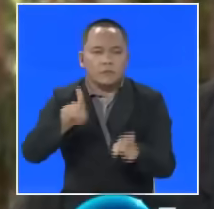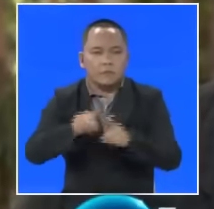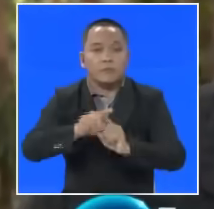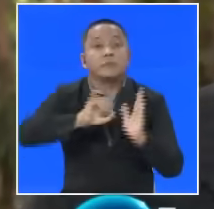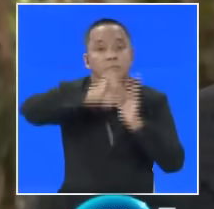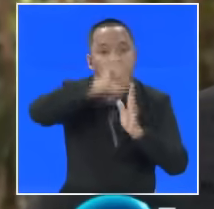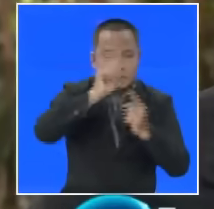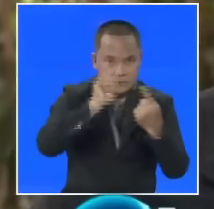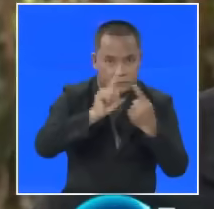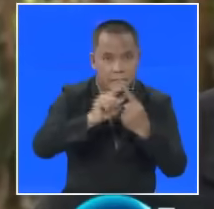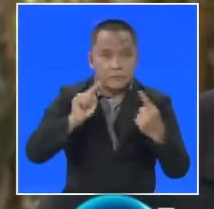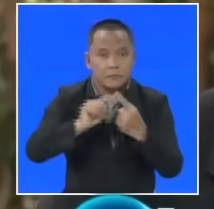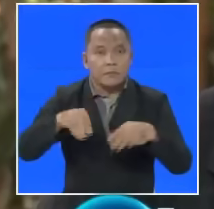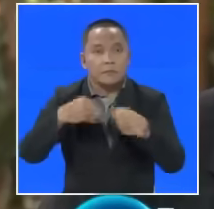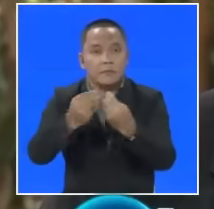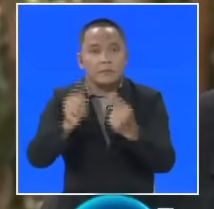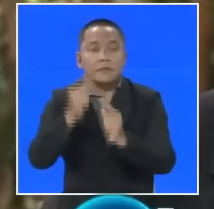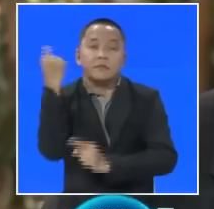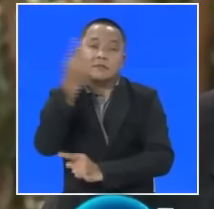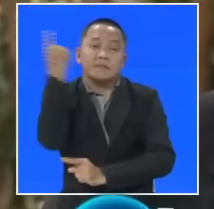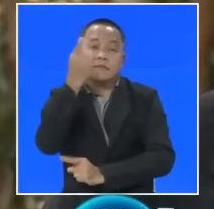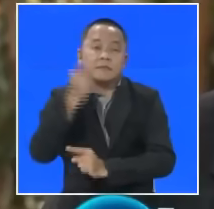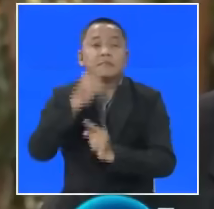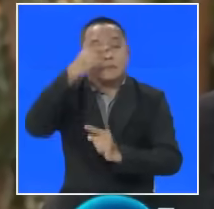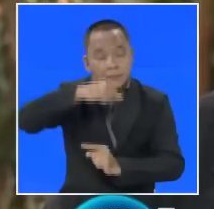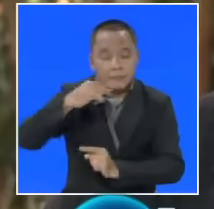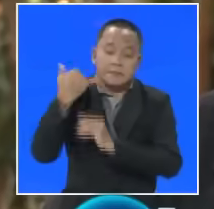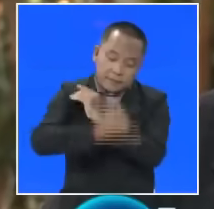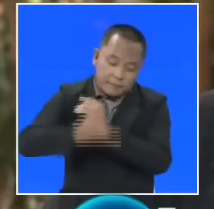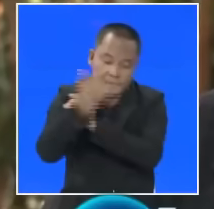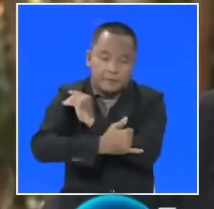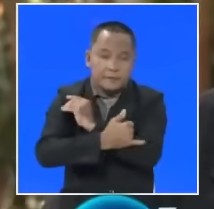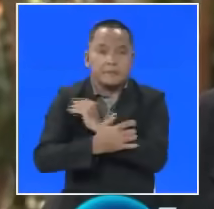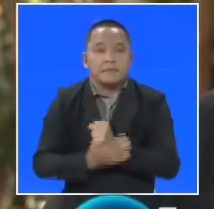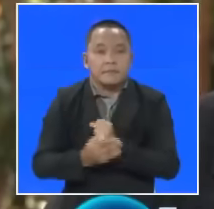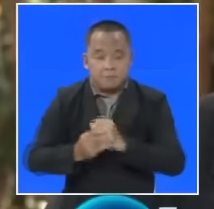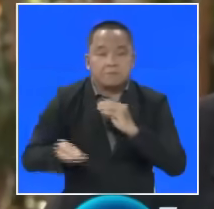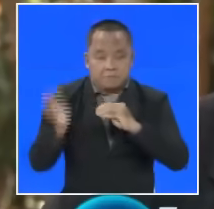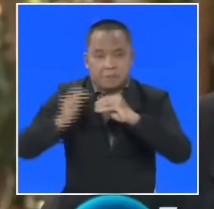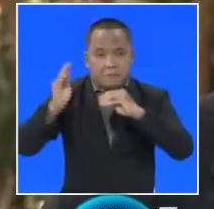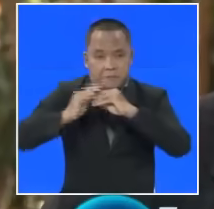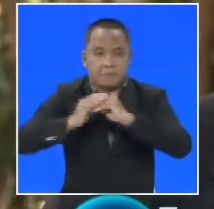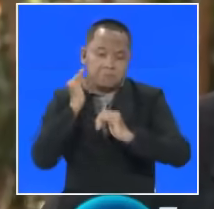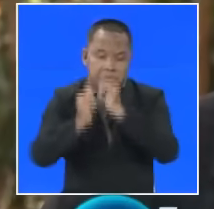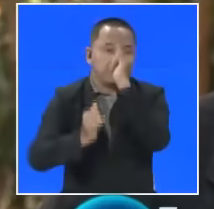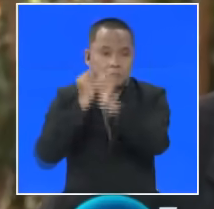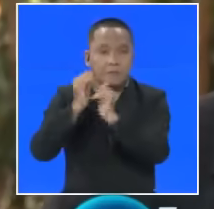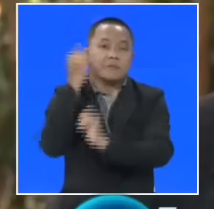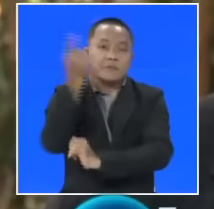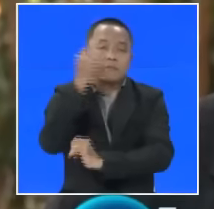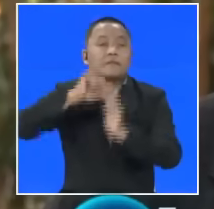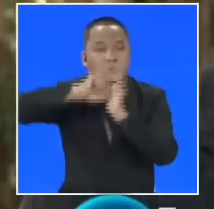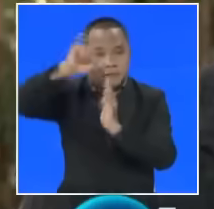ใหม่ก็เป็นหนึ่งในเดสติเนชันที่นักท่องเที่ยวทั้งชาวไทยและต่างชาติเพิ่มปริมาณมากขึ้นที่จะเข้ามาท่องเ